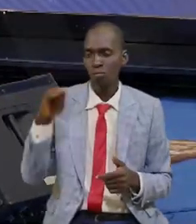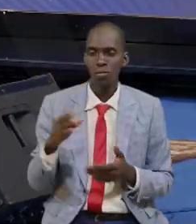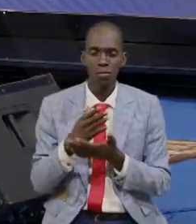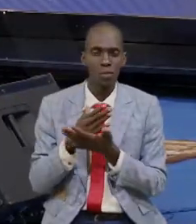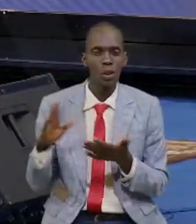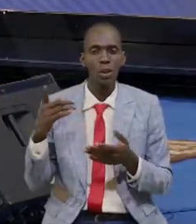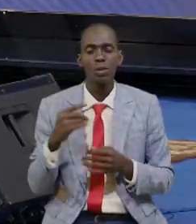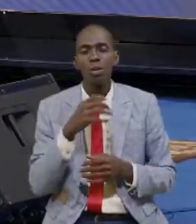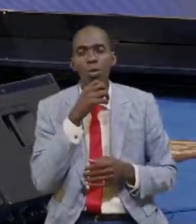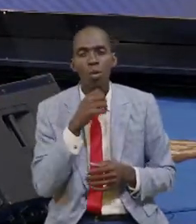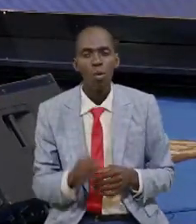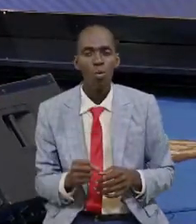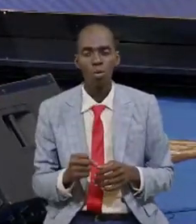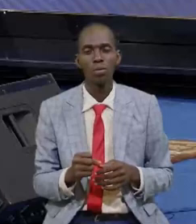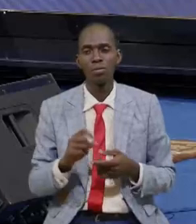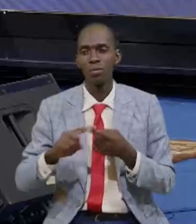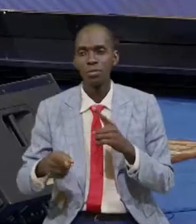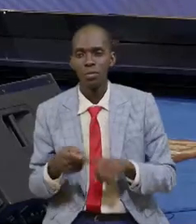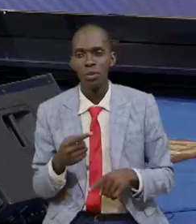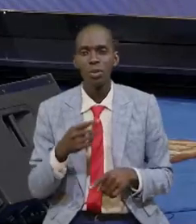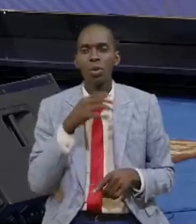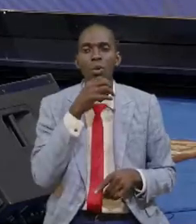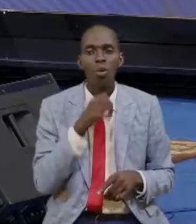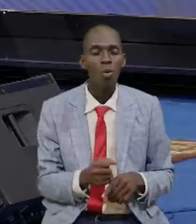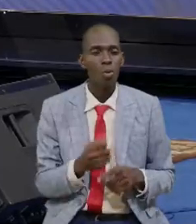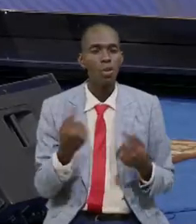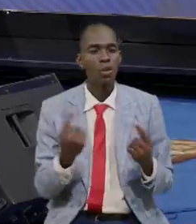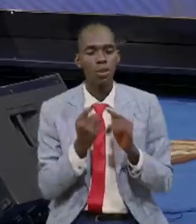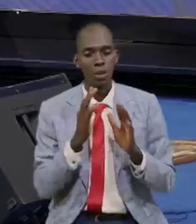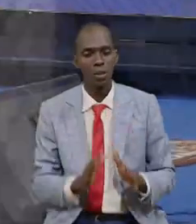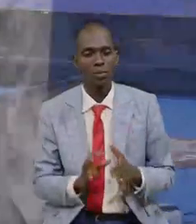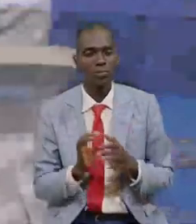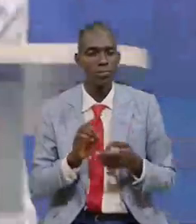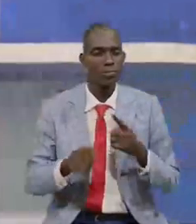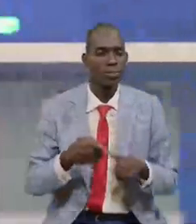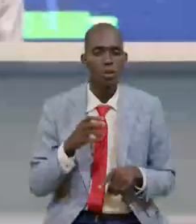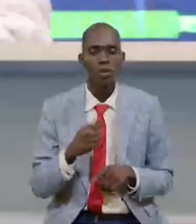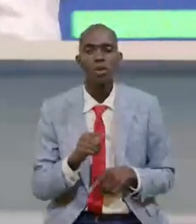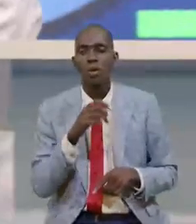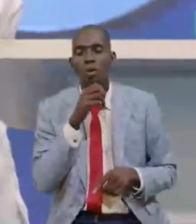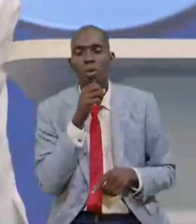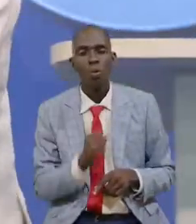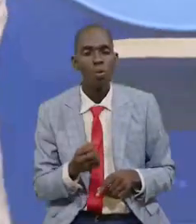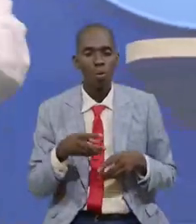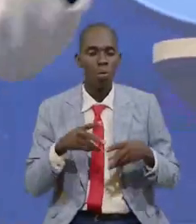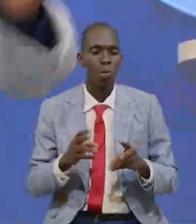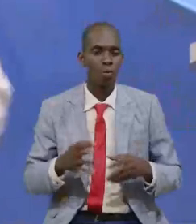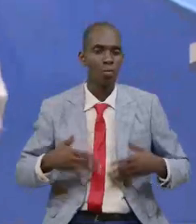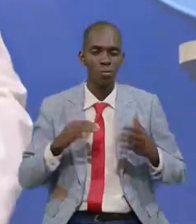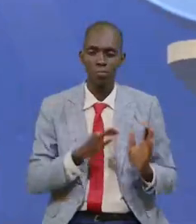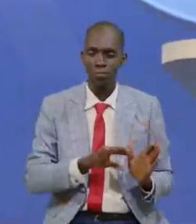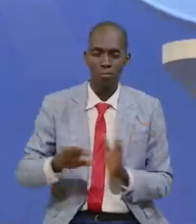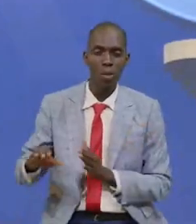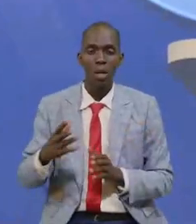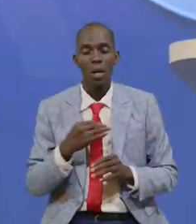Alors vous abandonnez l'ancien concubin, l'ancienne concubine, l'ancien partenaire du péché, même la